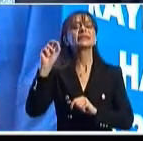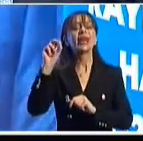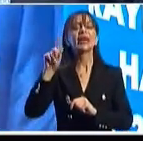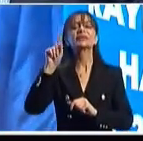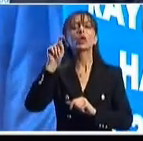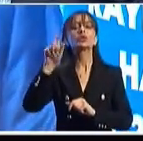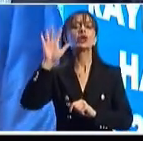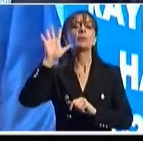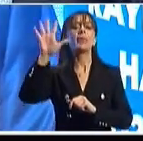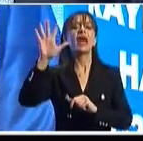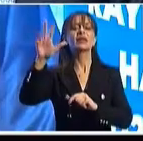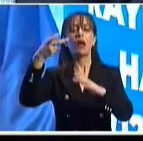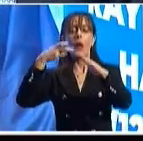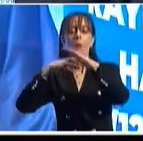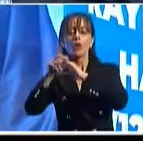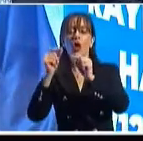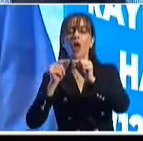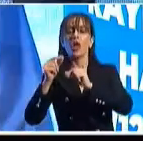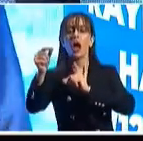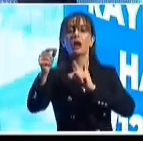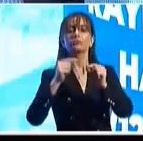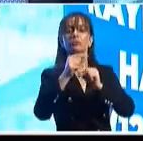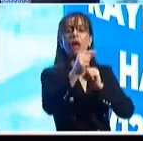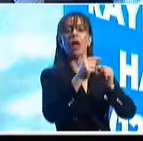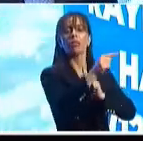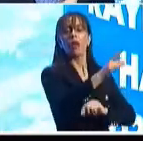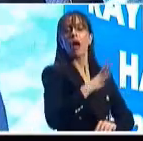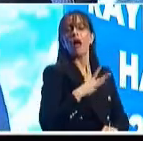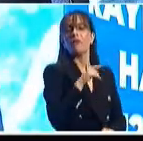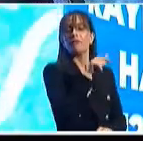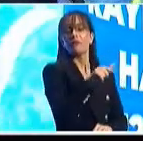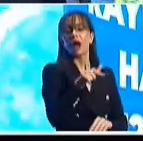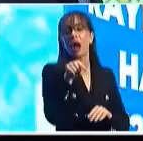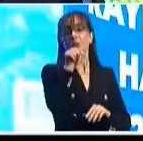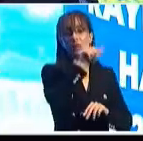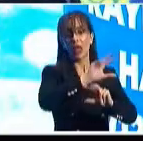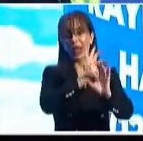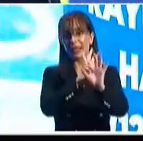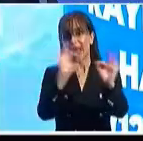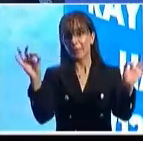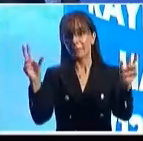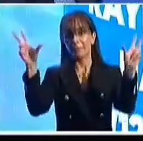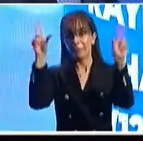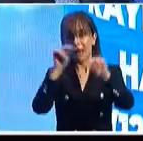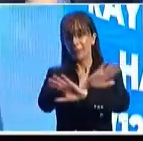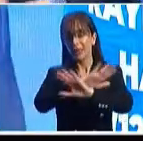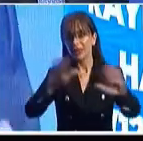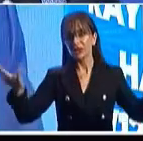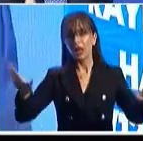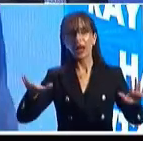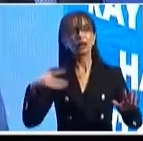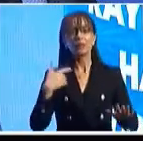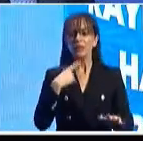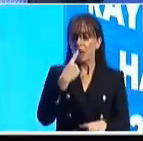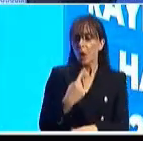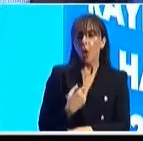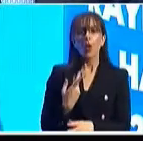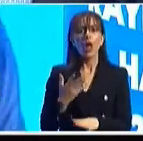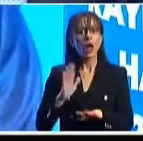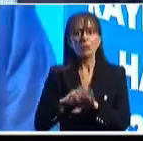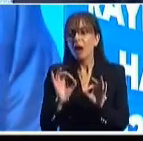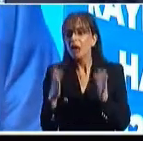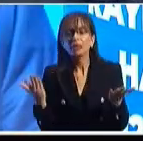sistem hatları var. Ve tüm bu hatları öncelikle tamamlayacağız. Bize diyorlar ki nasıl yapacaksınız? Ya